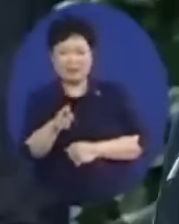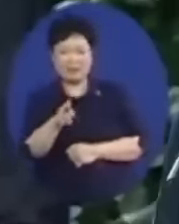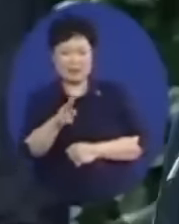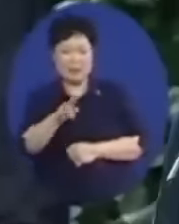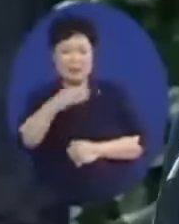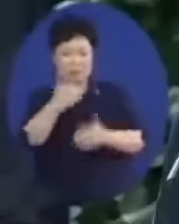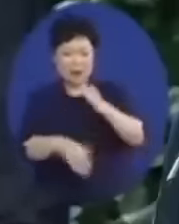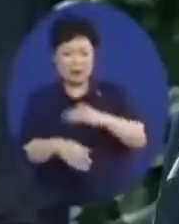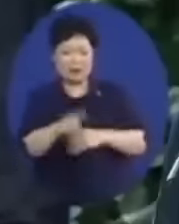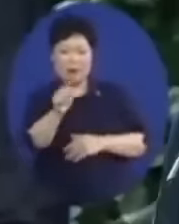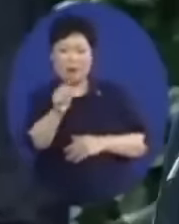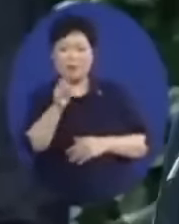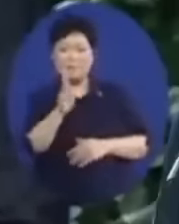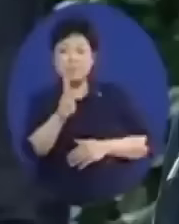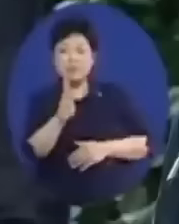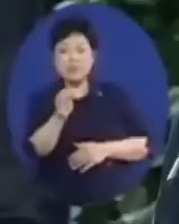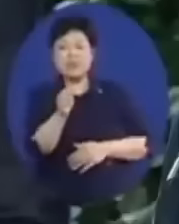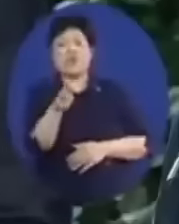Rh-AB형이 되겠습니다.